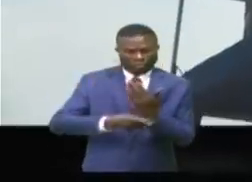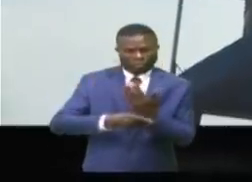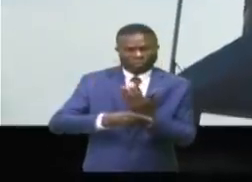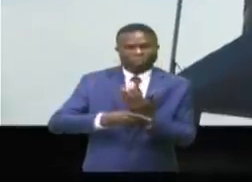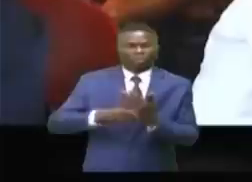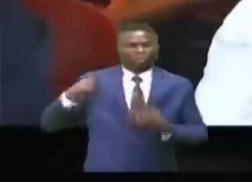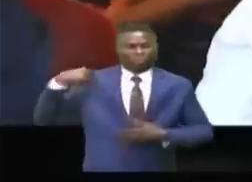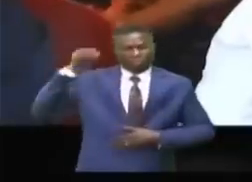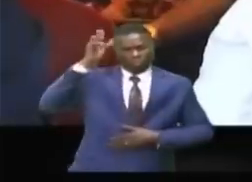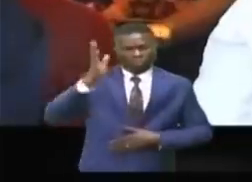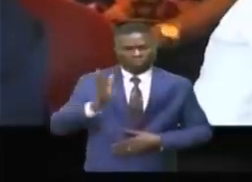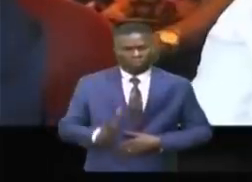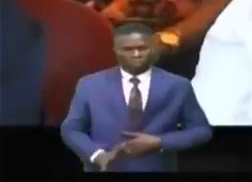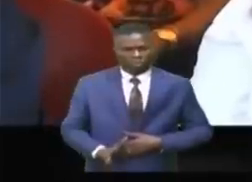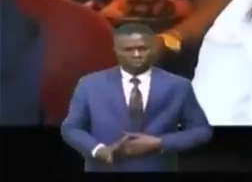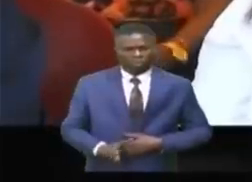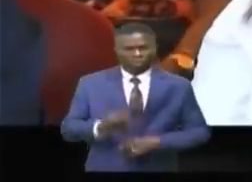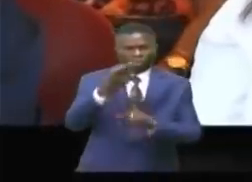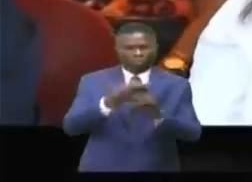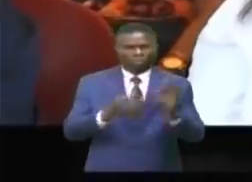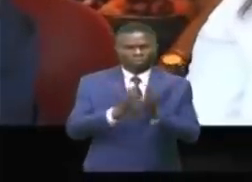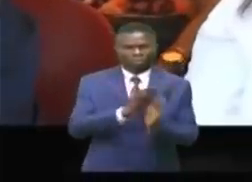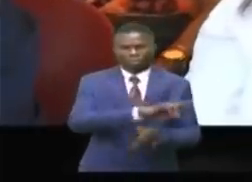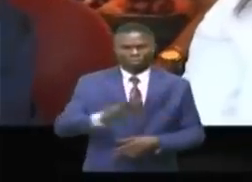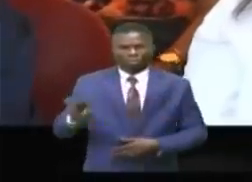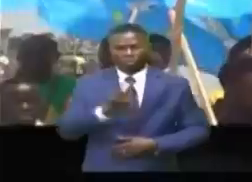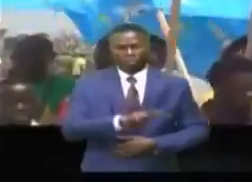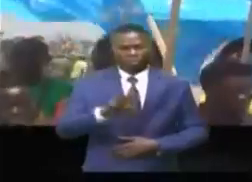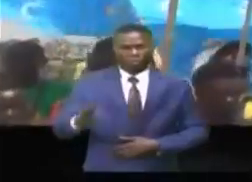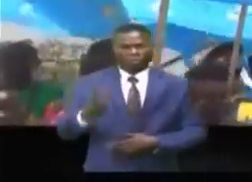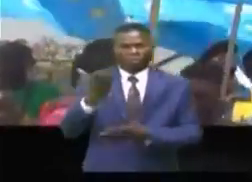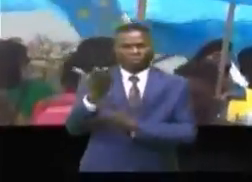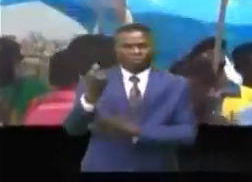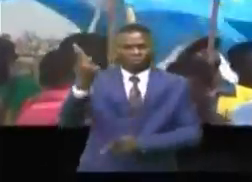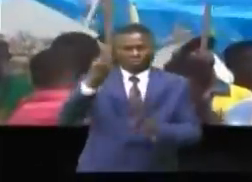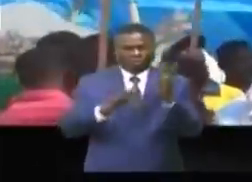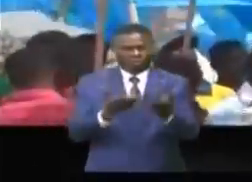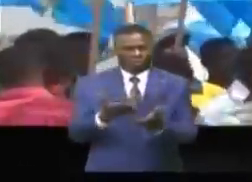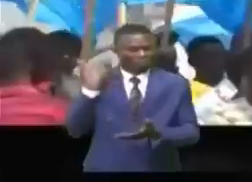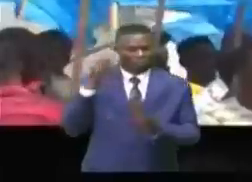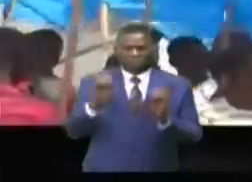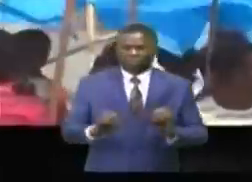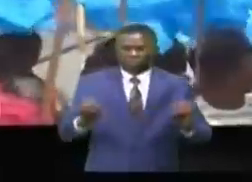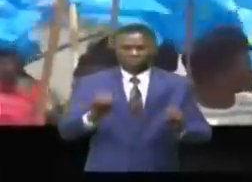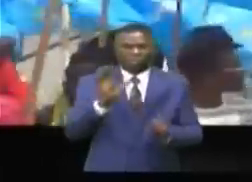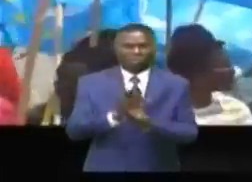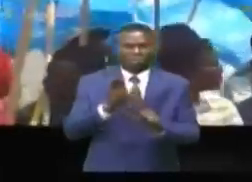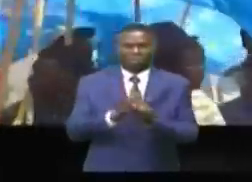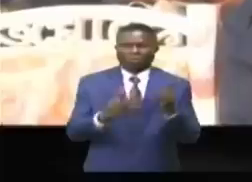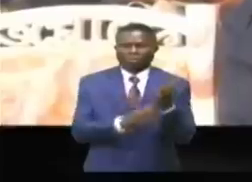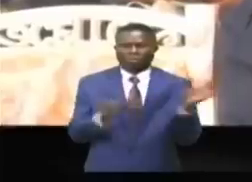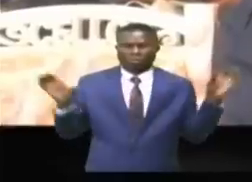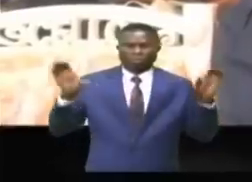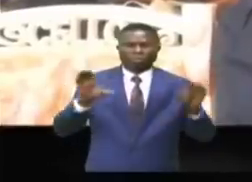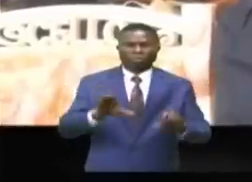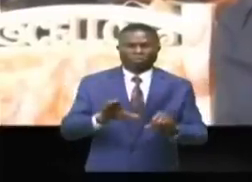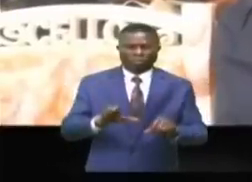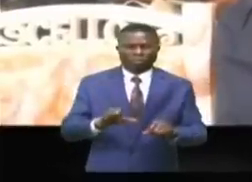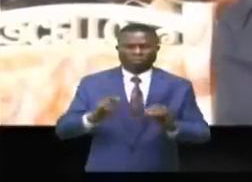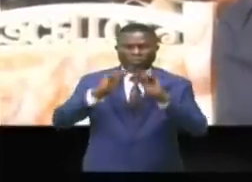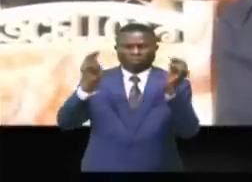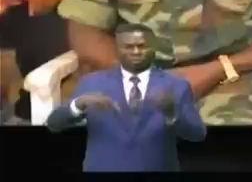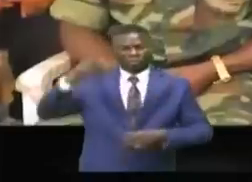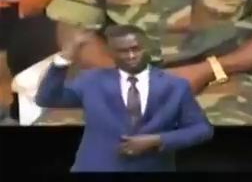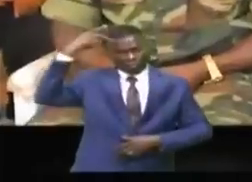Julien Ngongwa Mayuma en octobre 2022, tenant sur la demande de sa population. Devant un parterre des invités, composé notamment des